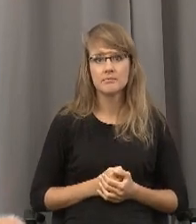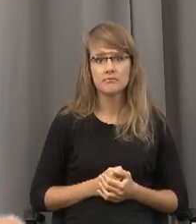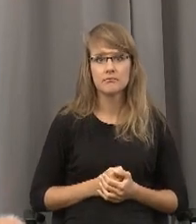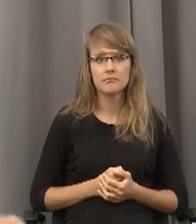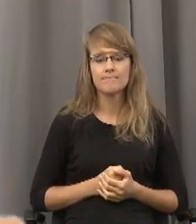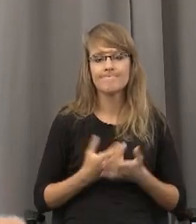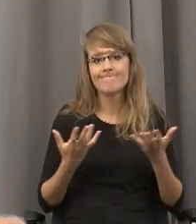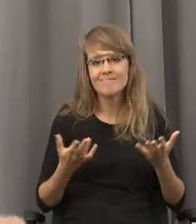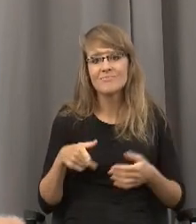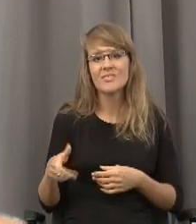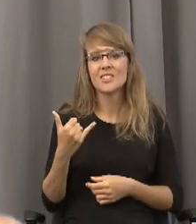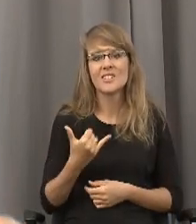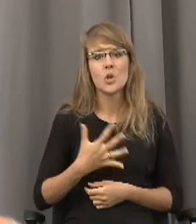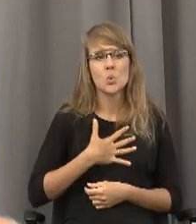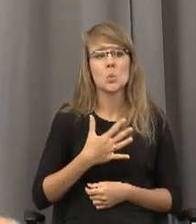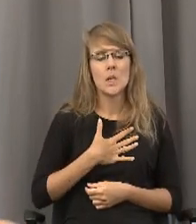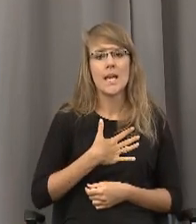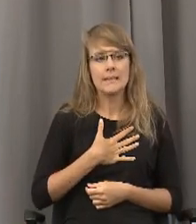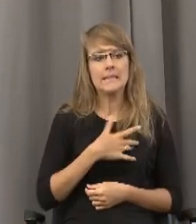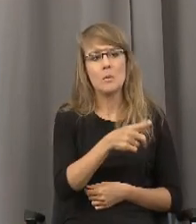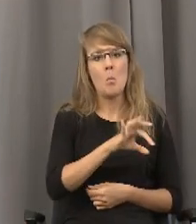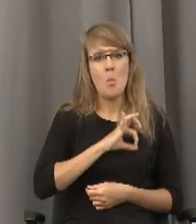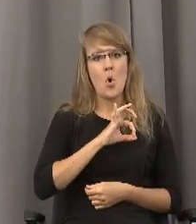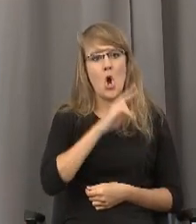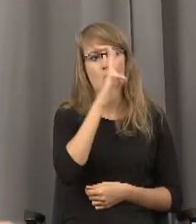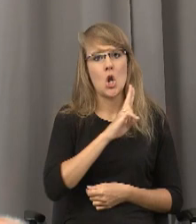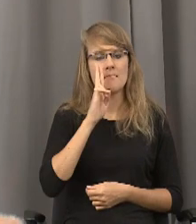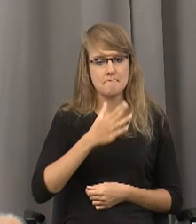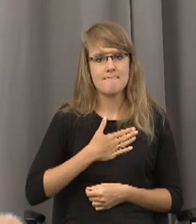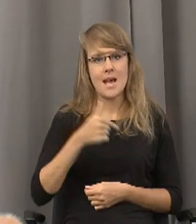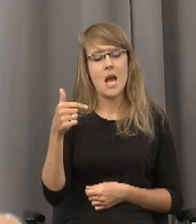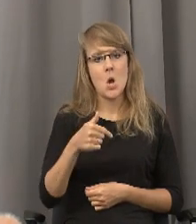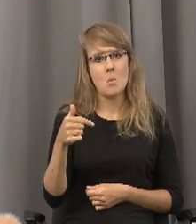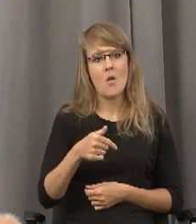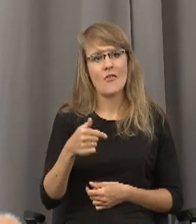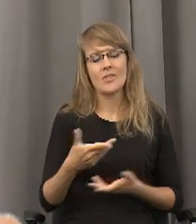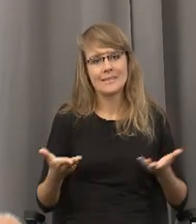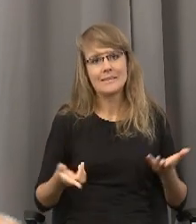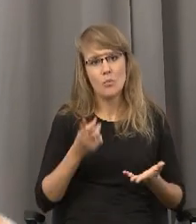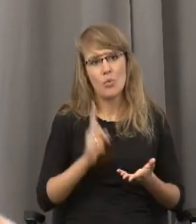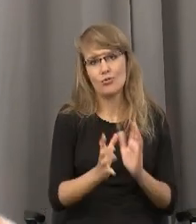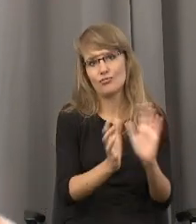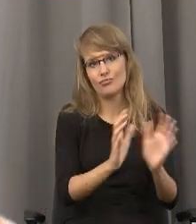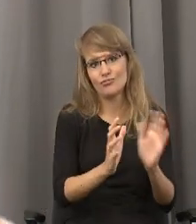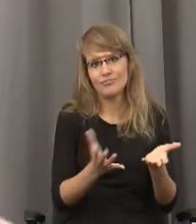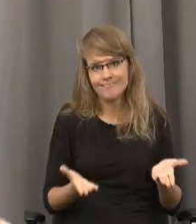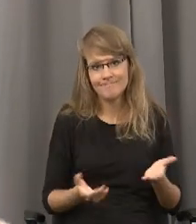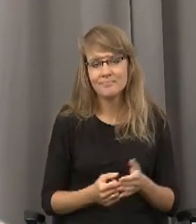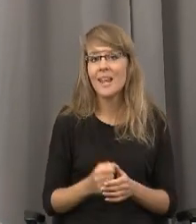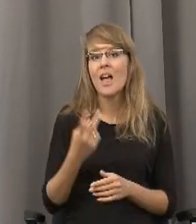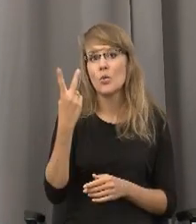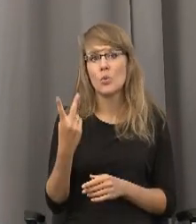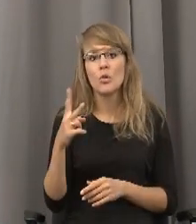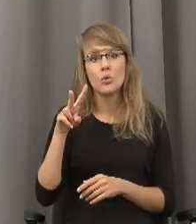mamy jednak to poczucie obowiązku wobec rodziców i należy się nimi zająć. Na drugim miejscu jest